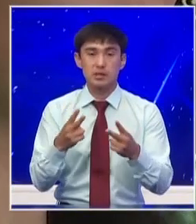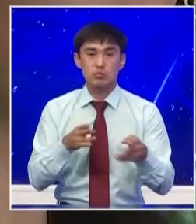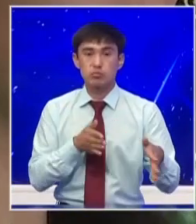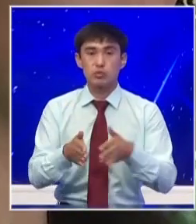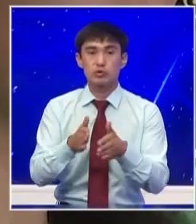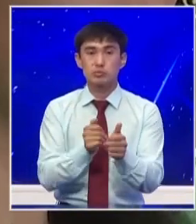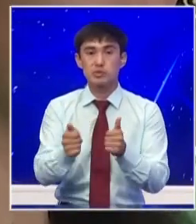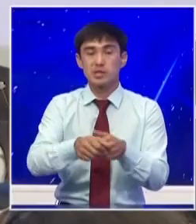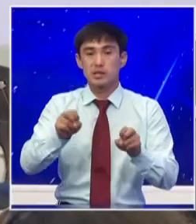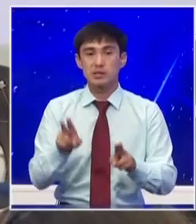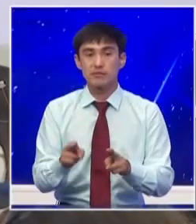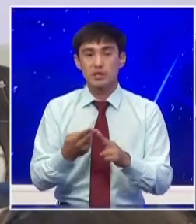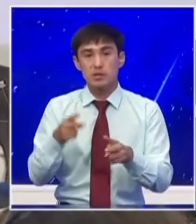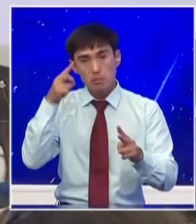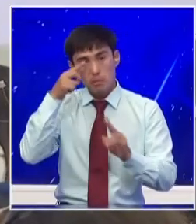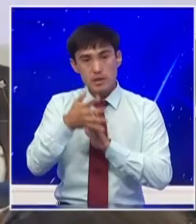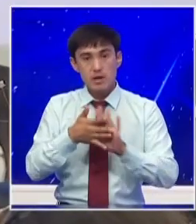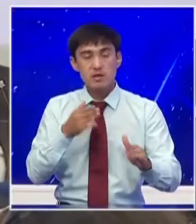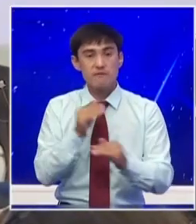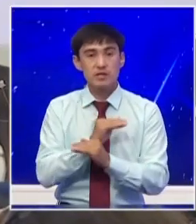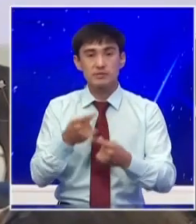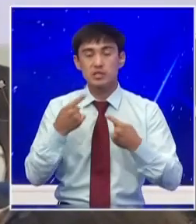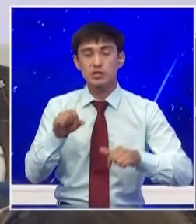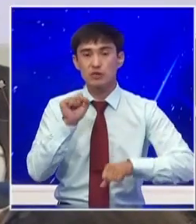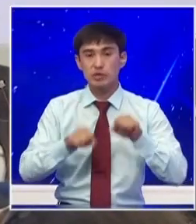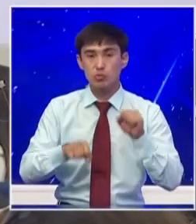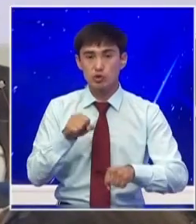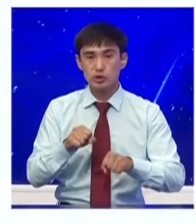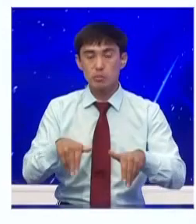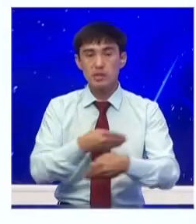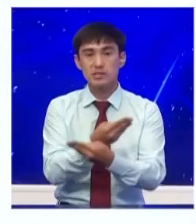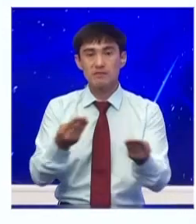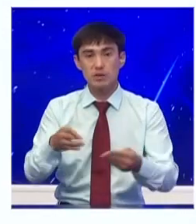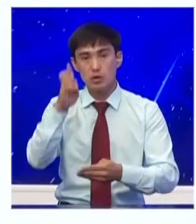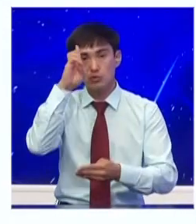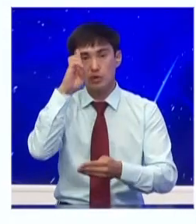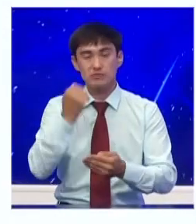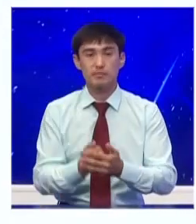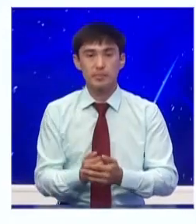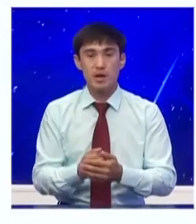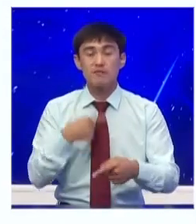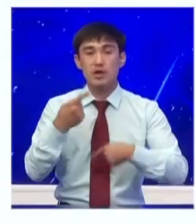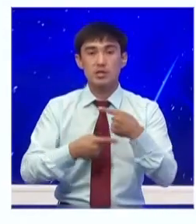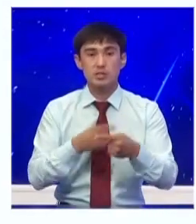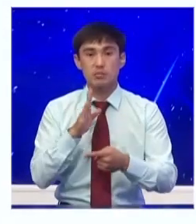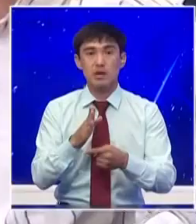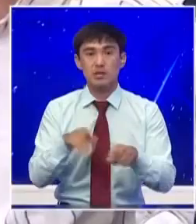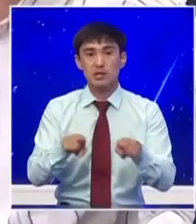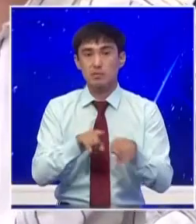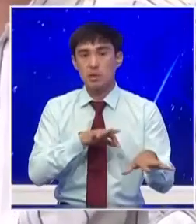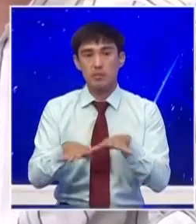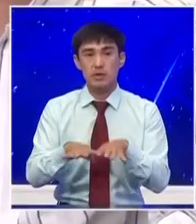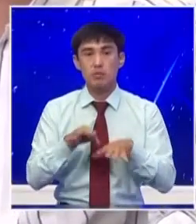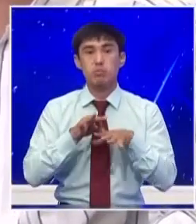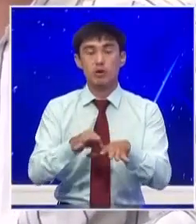путь спикеров, а также понять эффективность различных возможностей, предоставляемых государством. В дальнейшем аналогичные